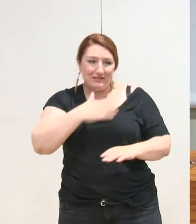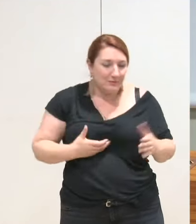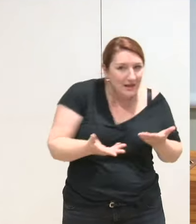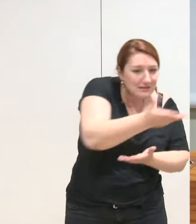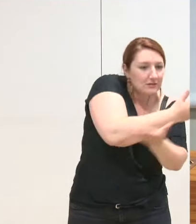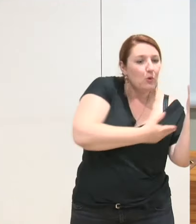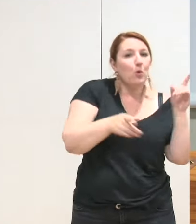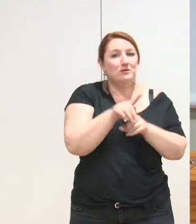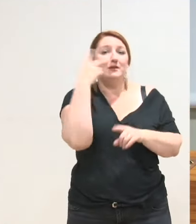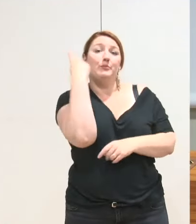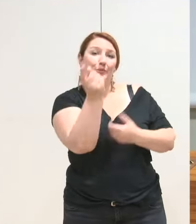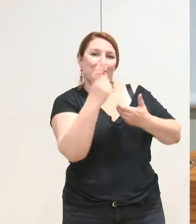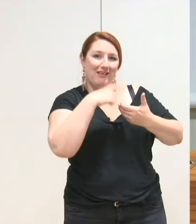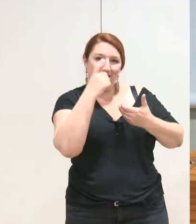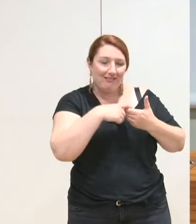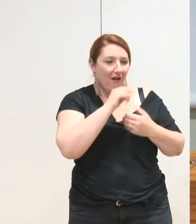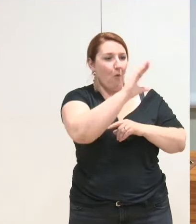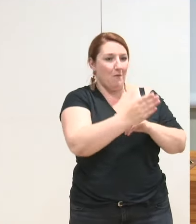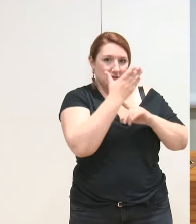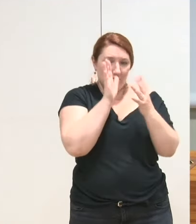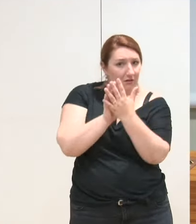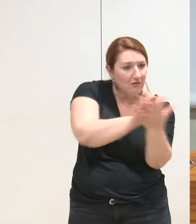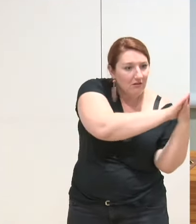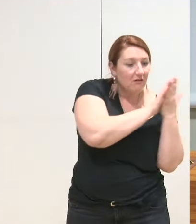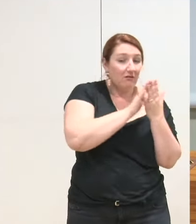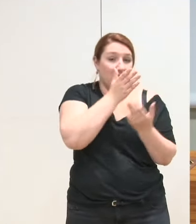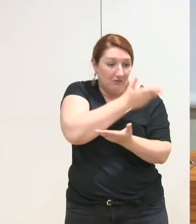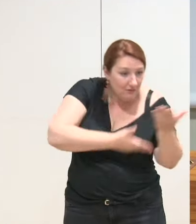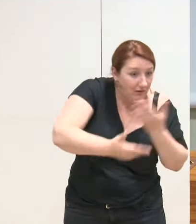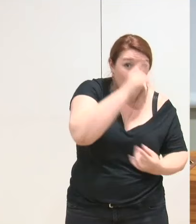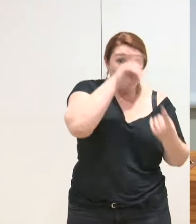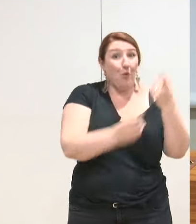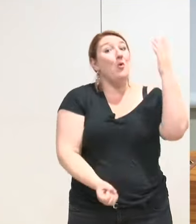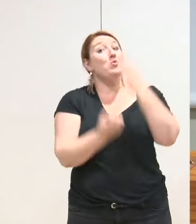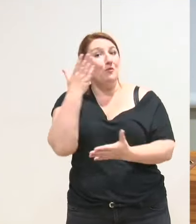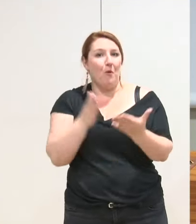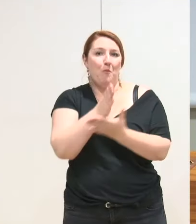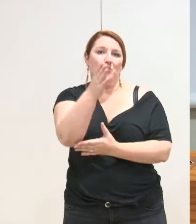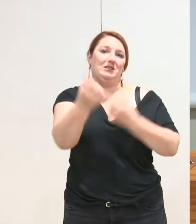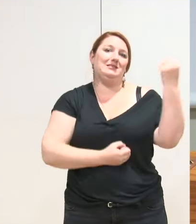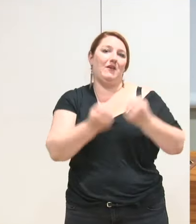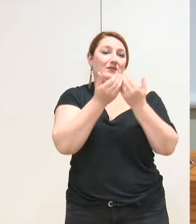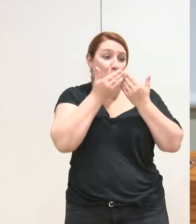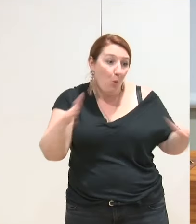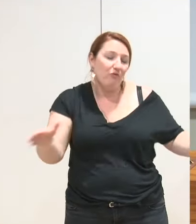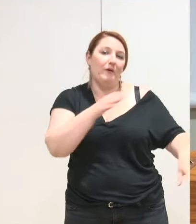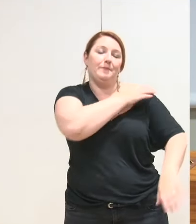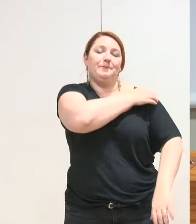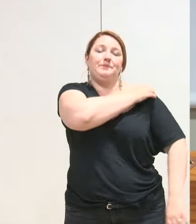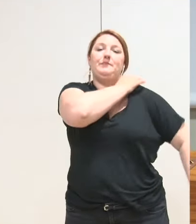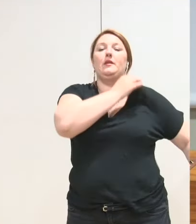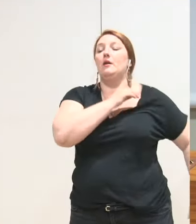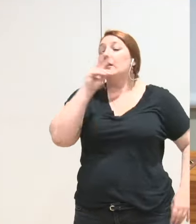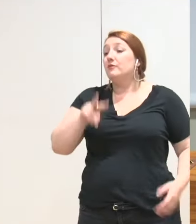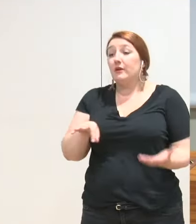leurs représentants syndicaux pour mettre en œuvre le nouveau projet de service de ce point de vue-là les orientations sont connues